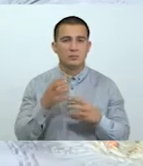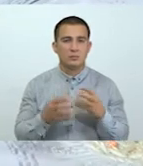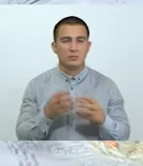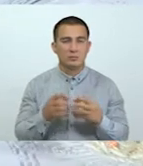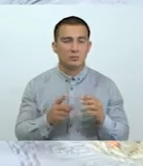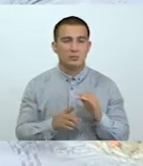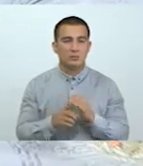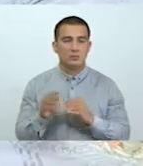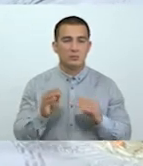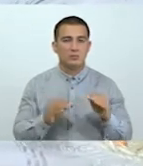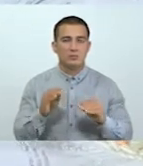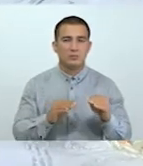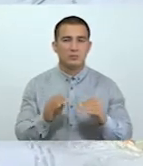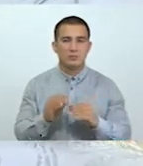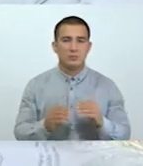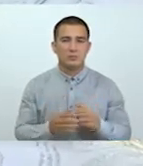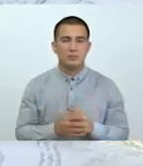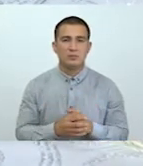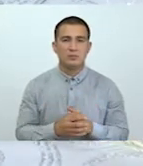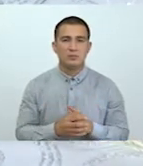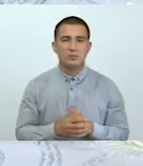pomidorlarni taxlab chiqamiz.